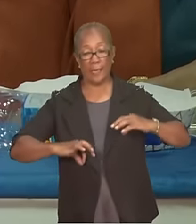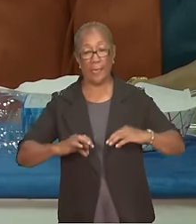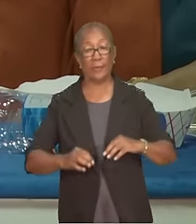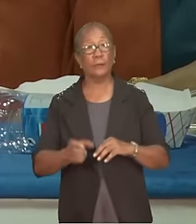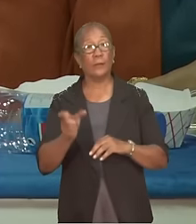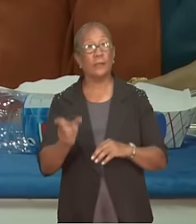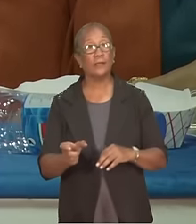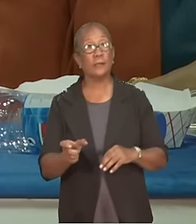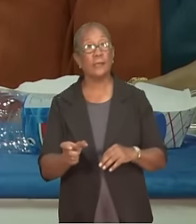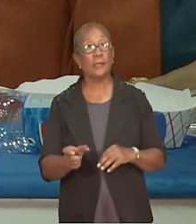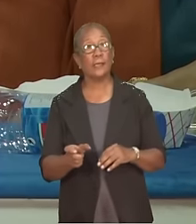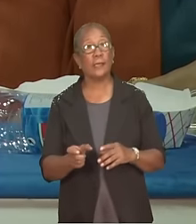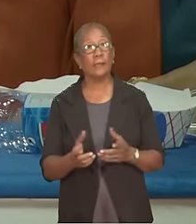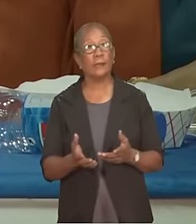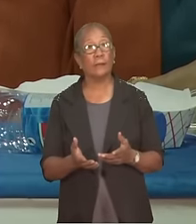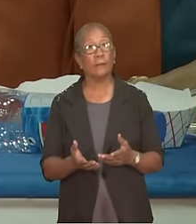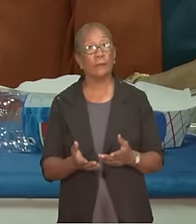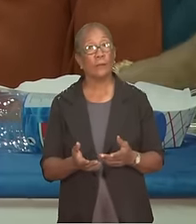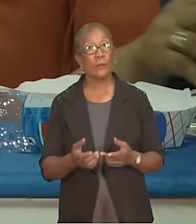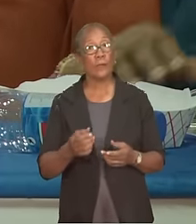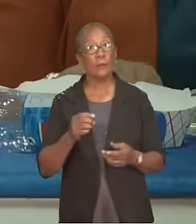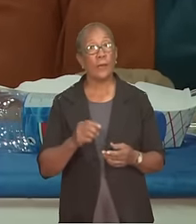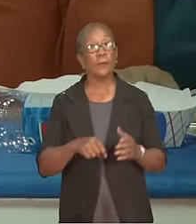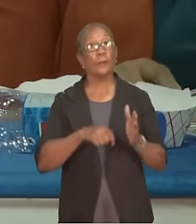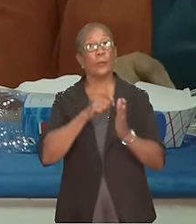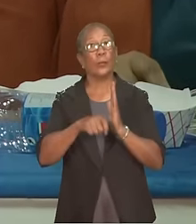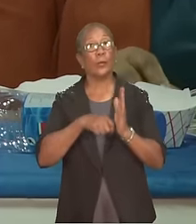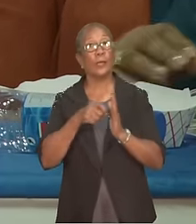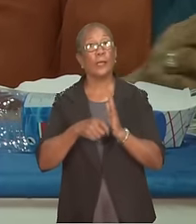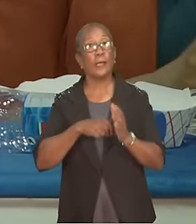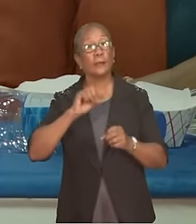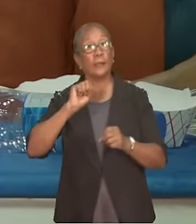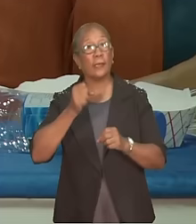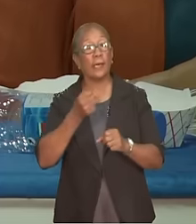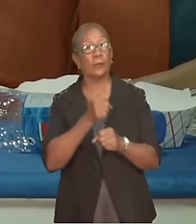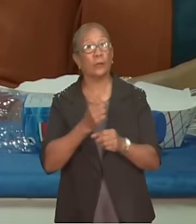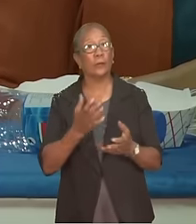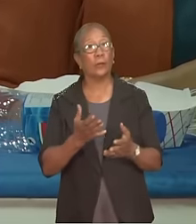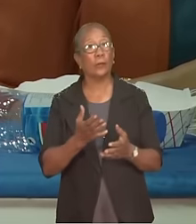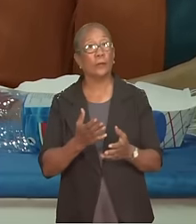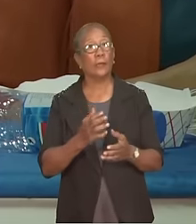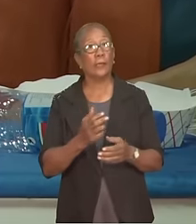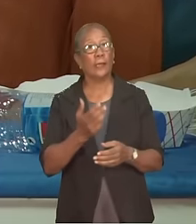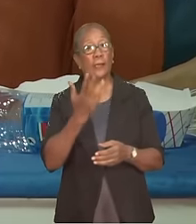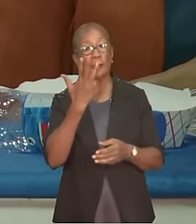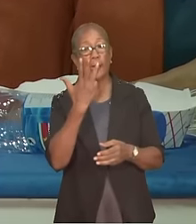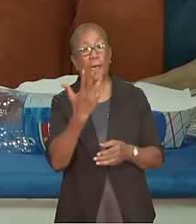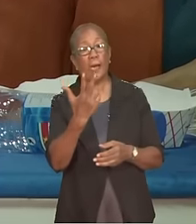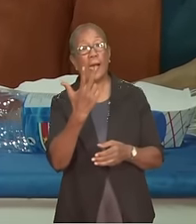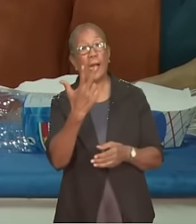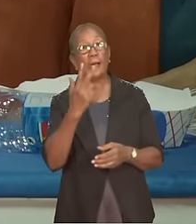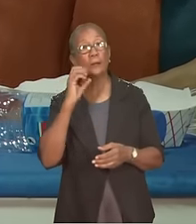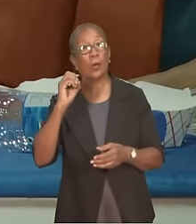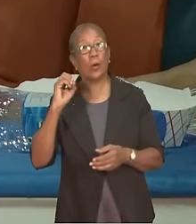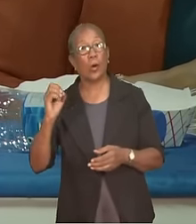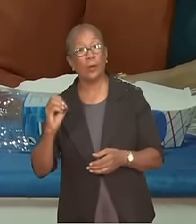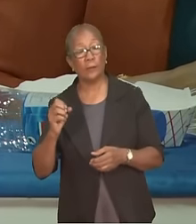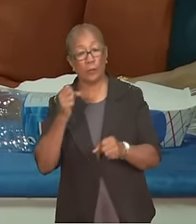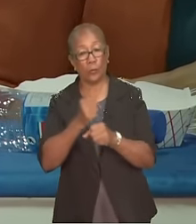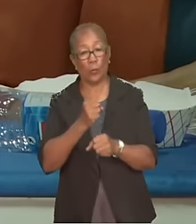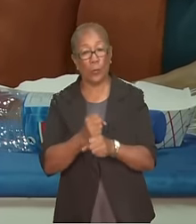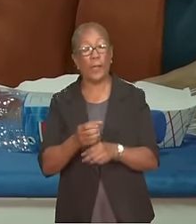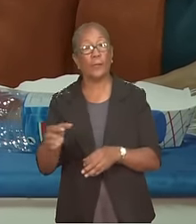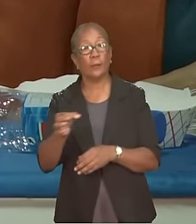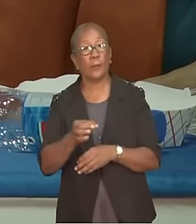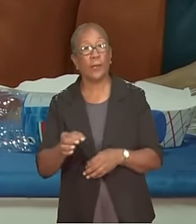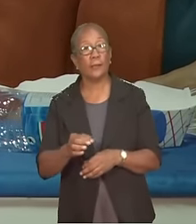Isotti middels search bezig is met projecten die kunnen resulteren in 800 arbeidsplaatsen per jaar. Dat is